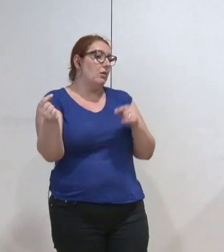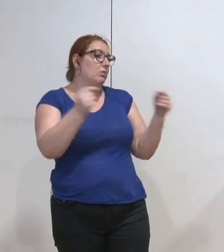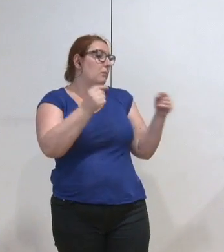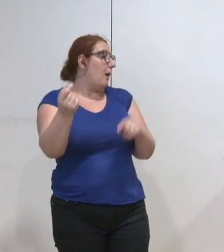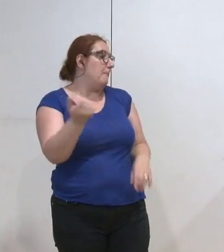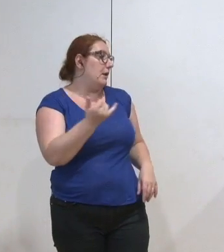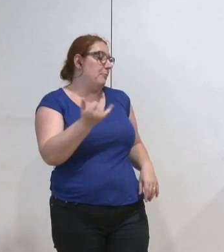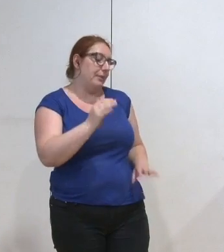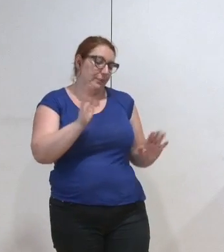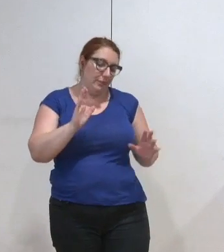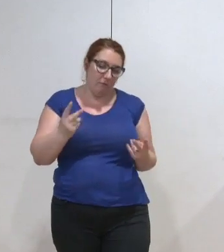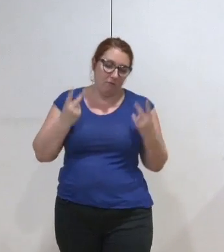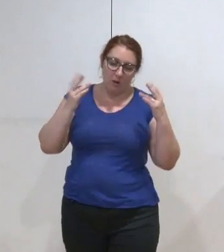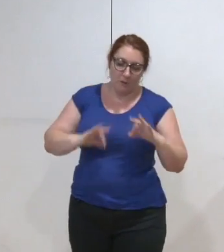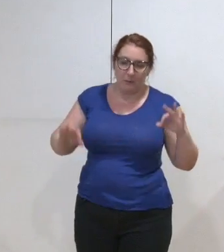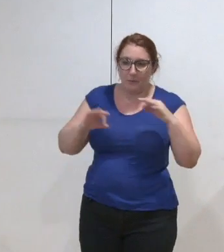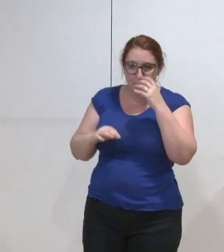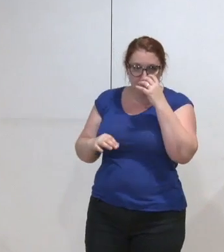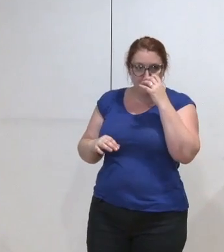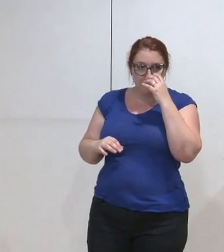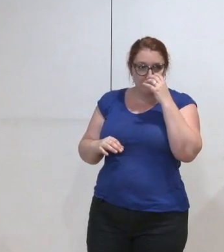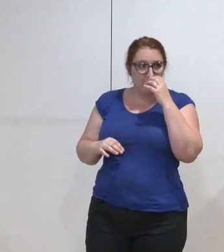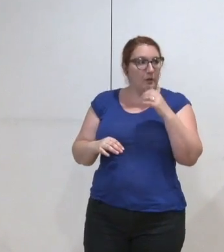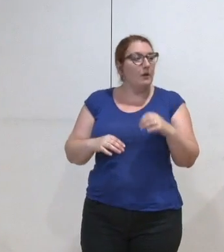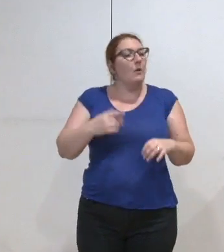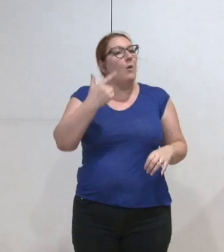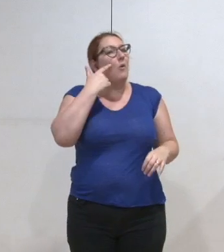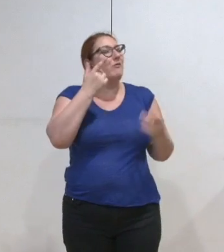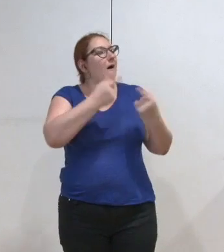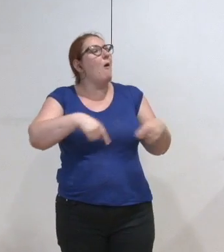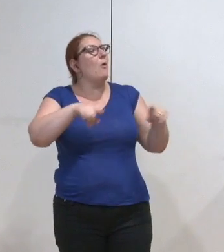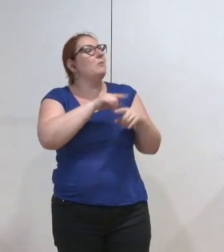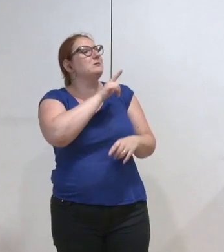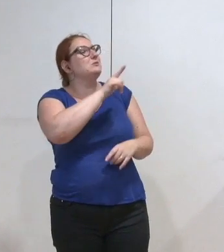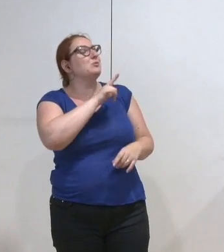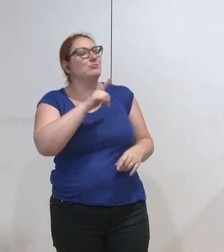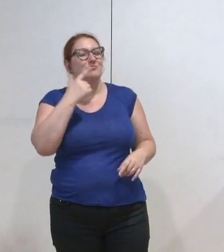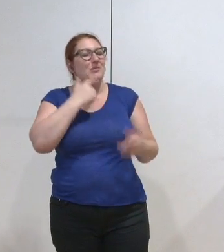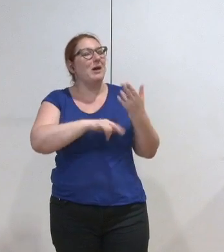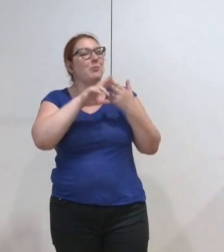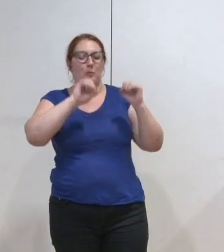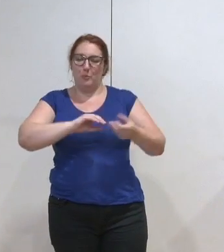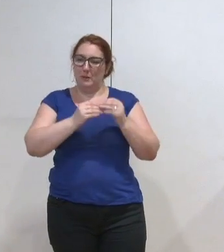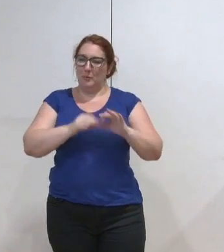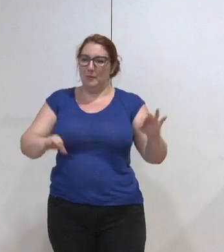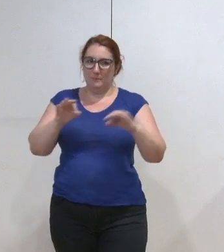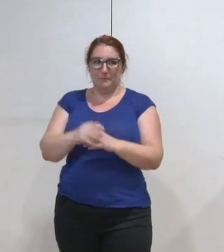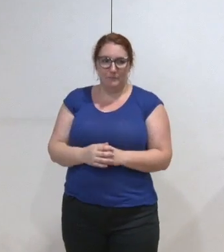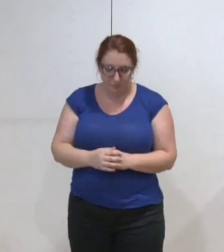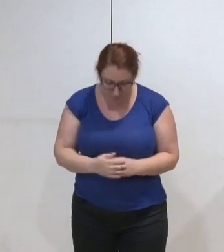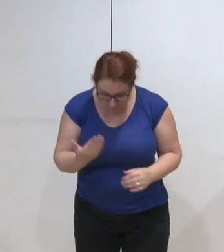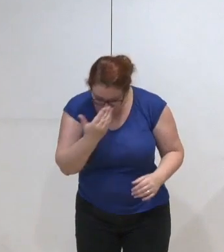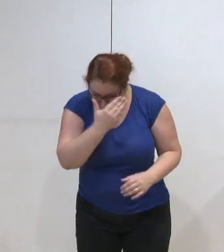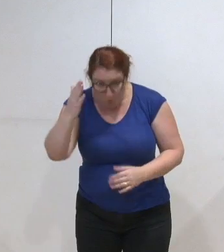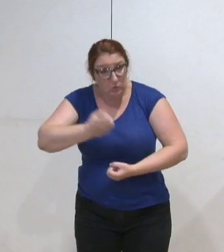débats en commission monsieur Bron on en parler au commissionà vous aurez pas de problème y a-t-il d'autres prises de